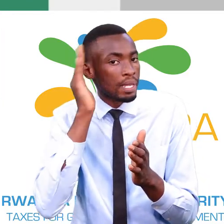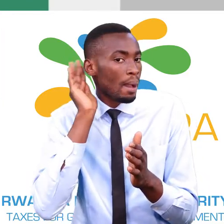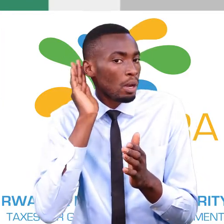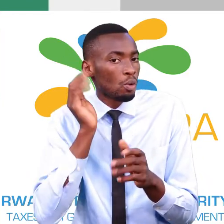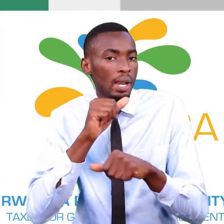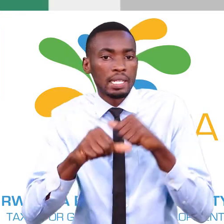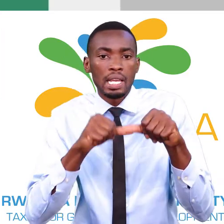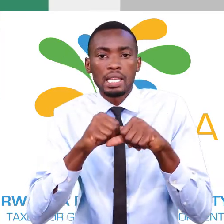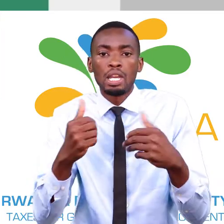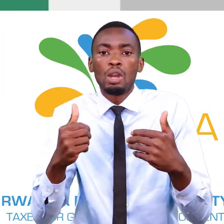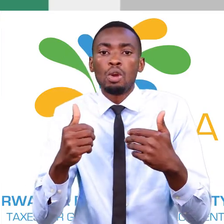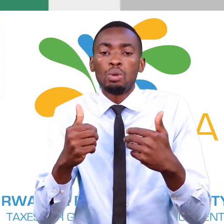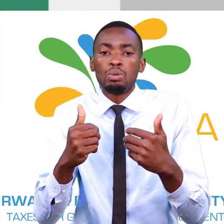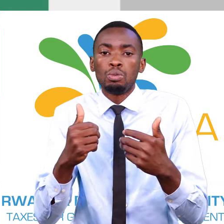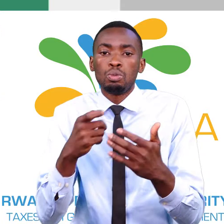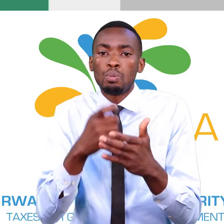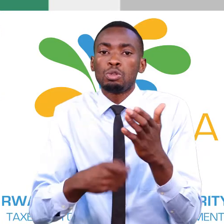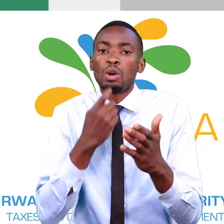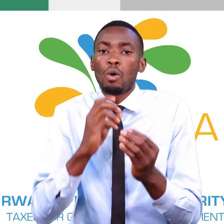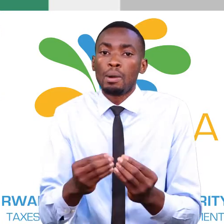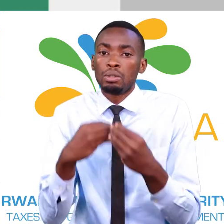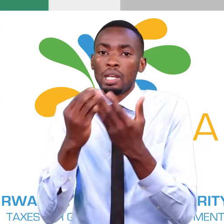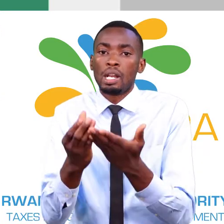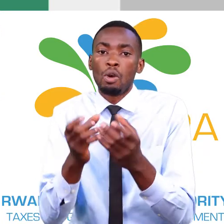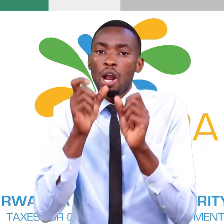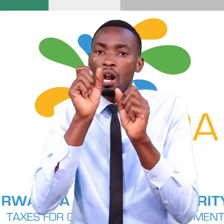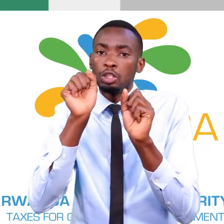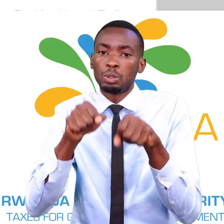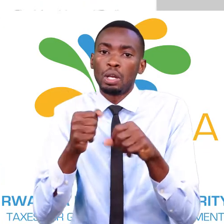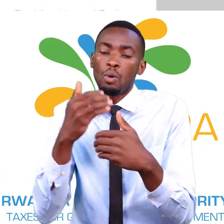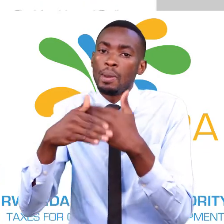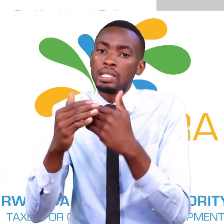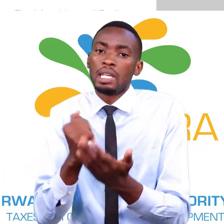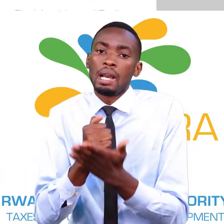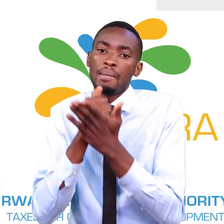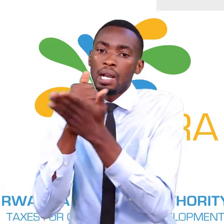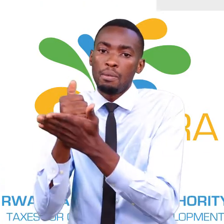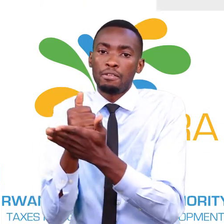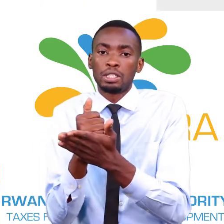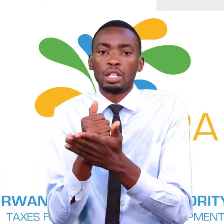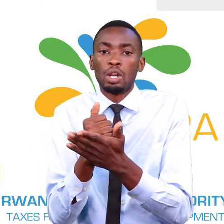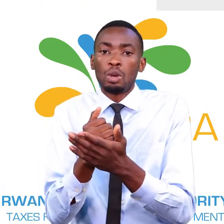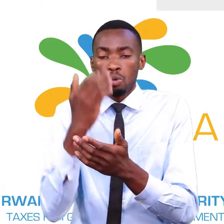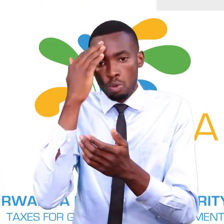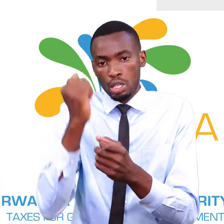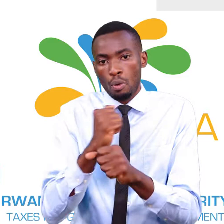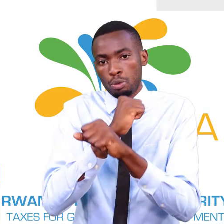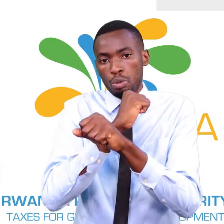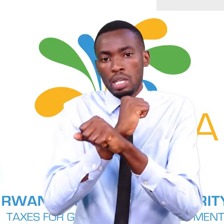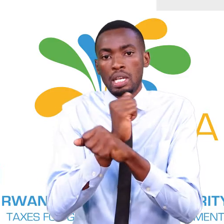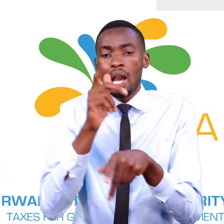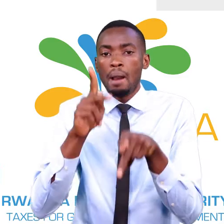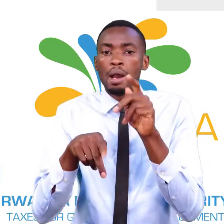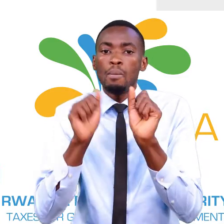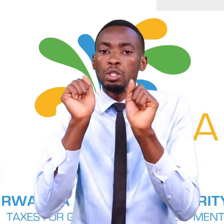ko yakwegera ishami rimwegereye ry'ikigo cy'imisoro n'amahoro agafashwa ibi ni mu rwego rwo kwirinda ko hari n'abarenza itariki